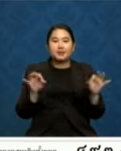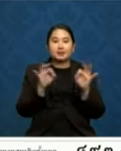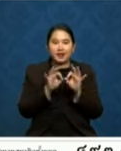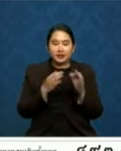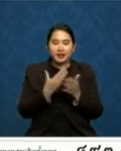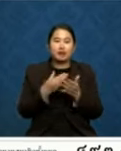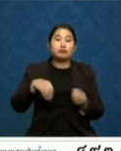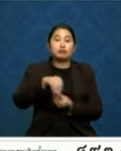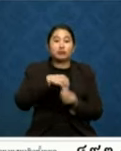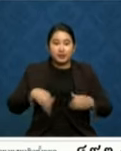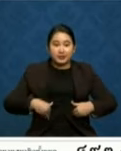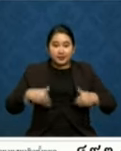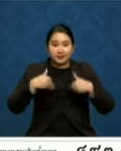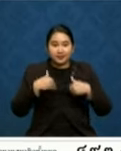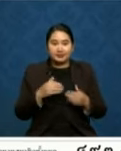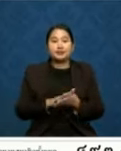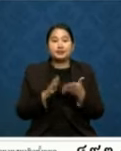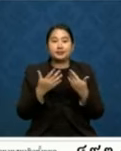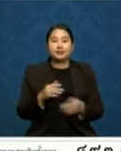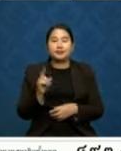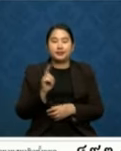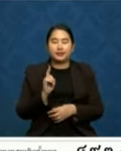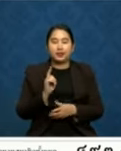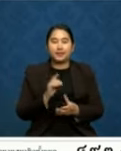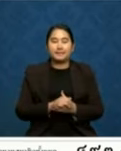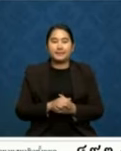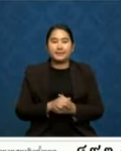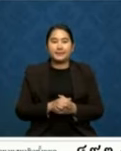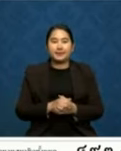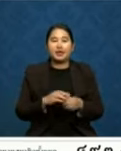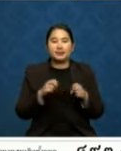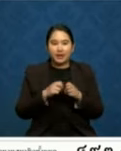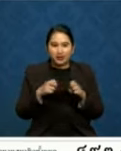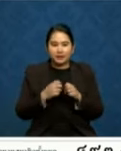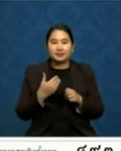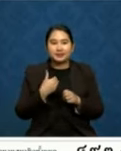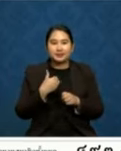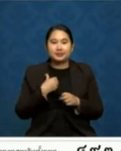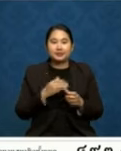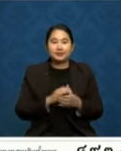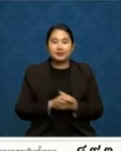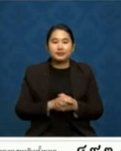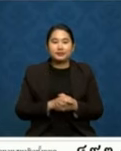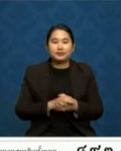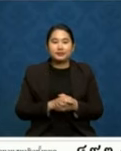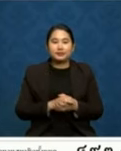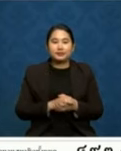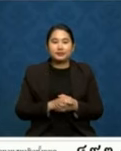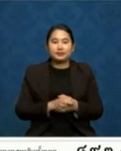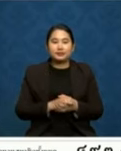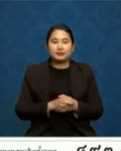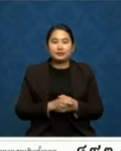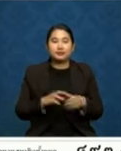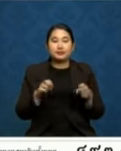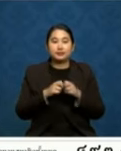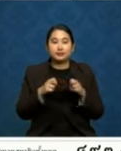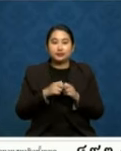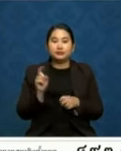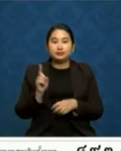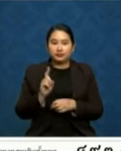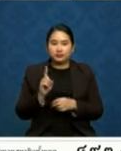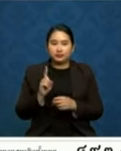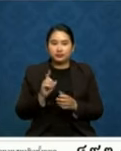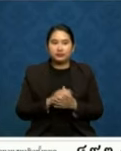เขาแต่อย่างไรก็ตามครับก็ยังมีปัญหาเรื่องของการที่เข